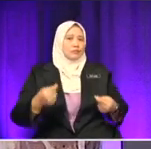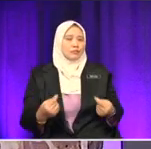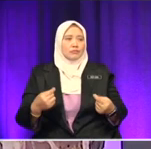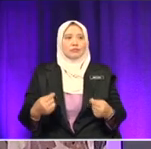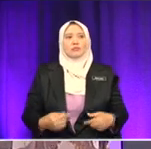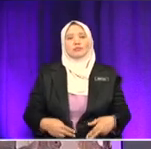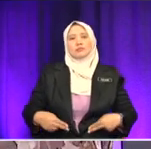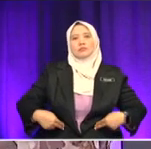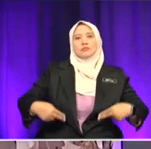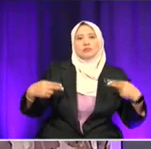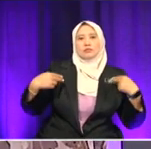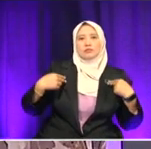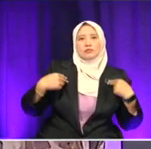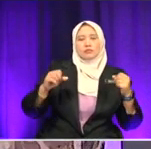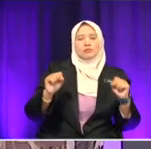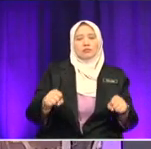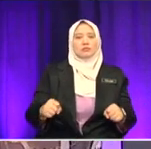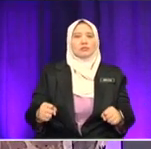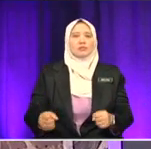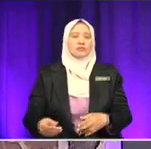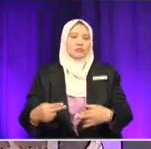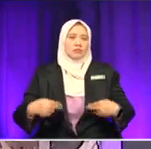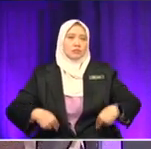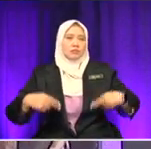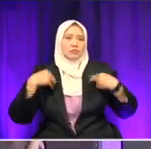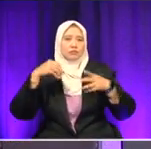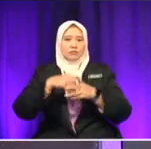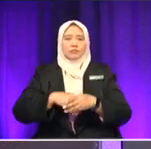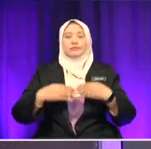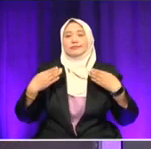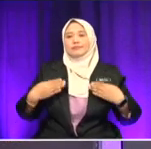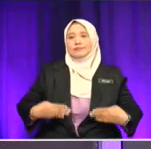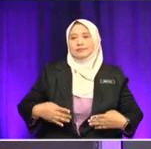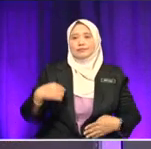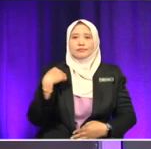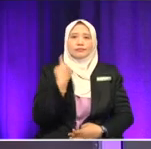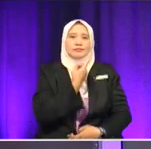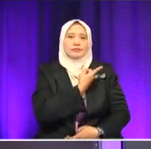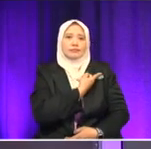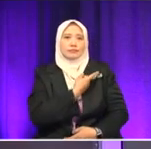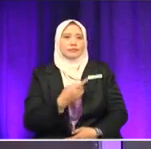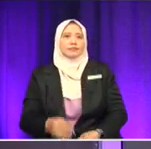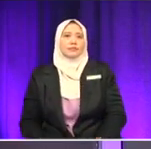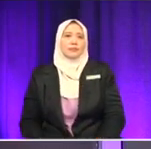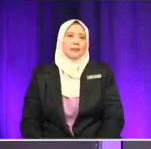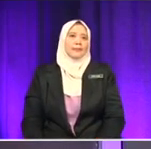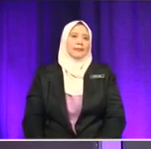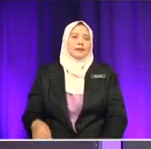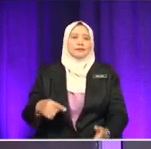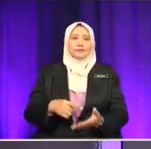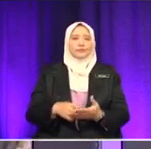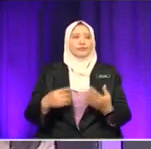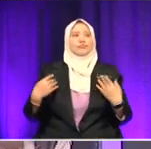badan kita, yes, dan membiak di dalam badan kita. Jadi ini adalah kelas mikroorganisma virus, di mana ia mempunyai